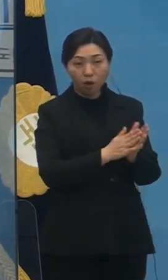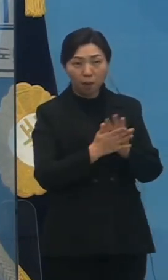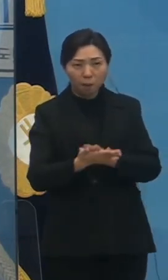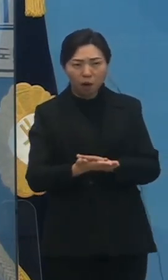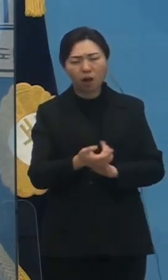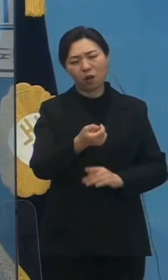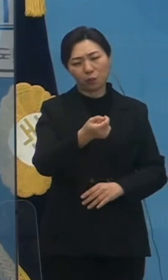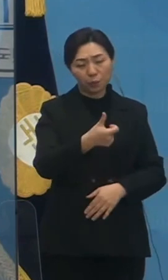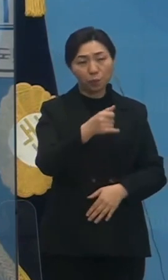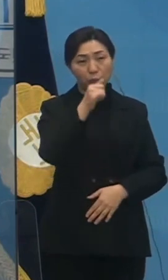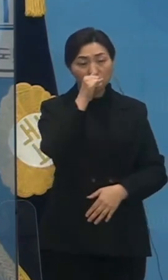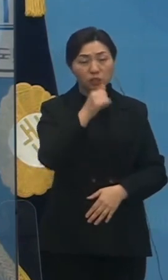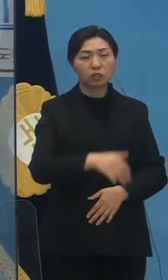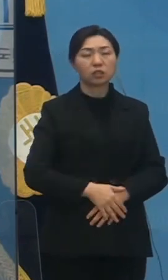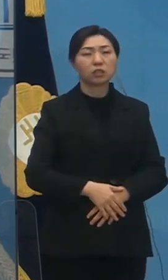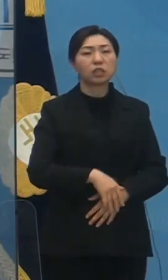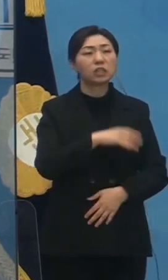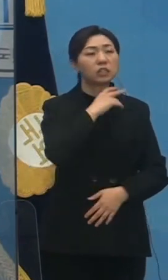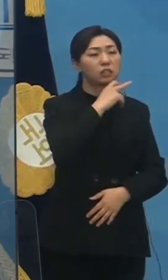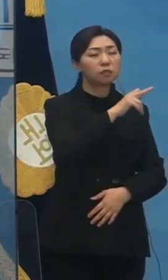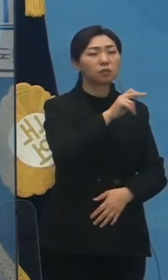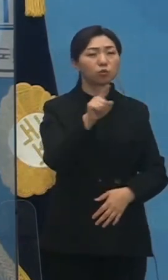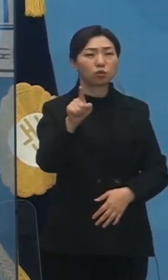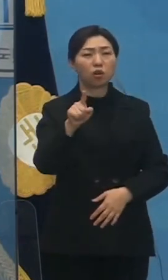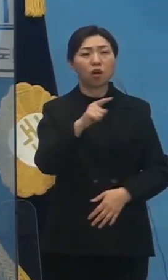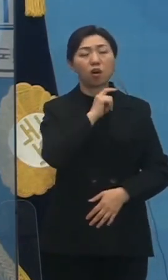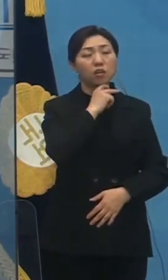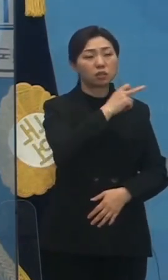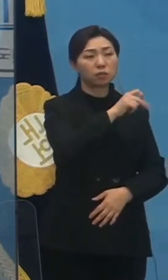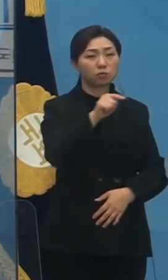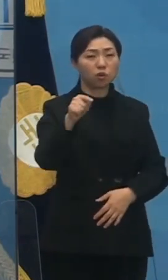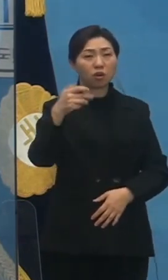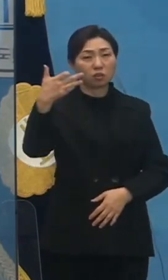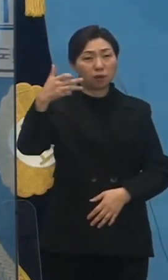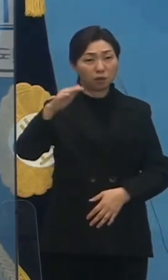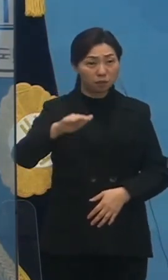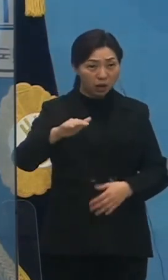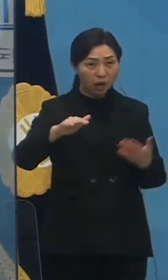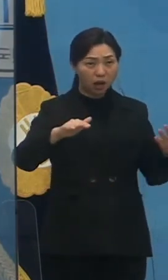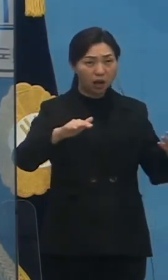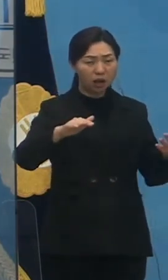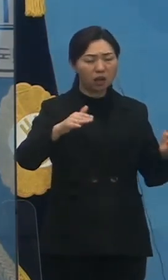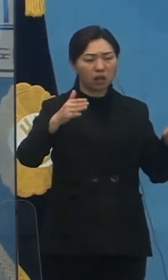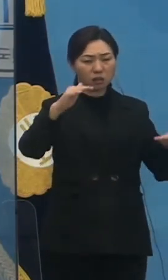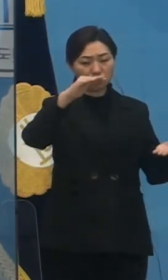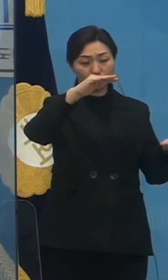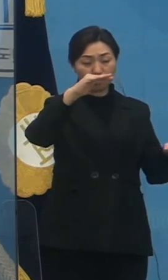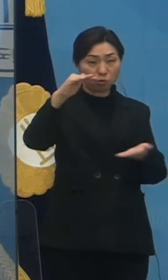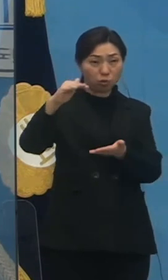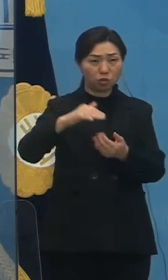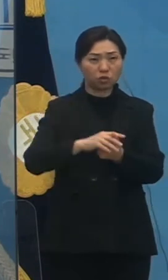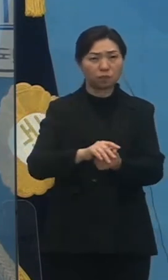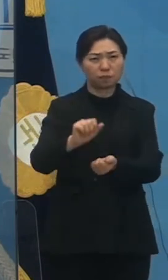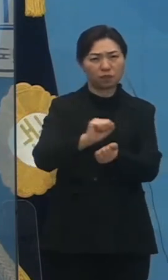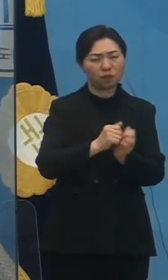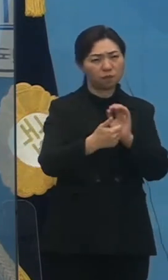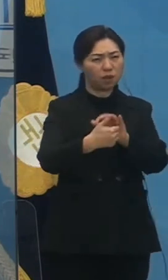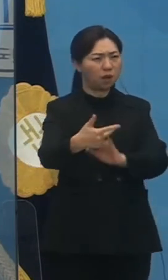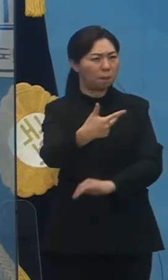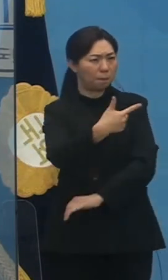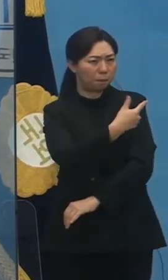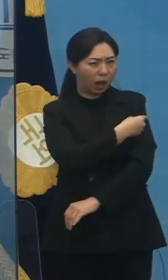18세까지 청소년을 방역패스 적용 대상으로 삼는 것은 합리적인 근거가 있는 제안으로